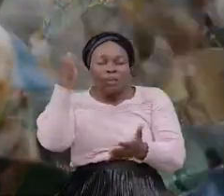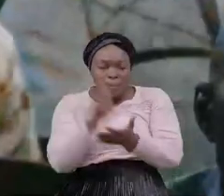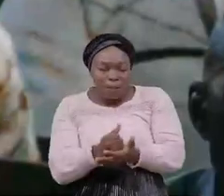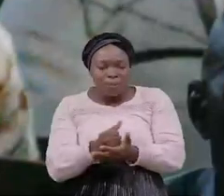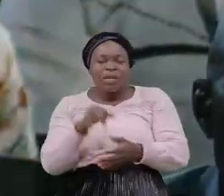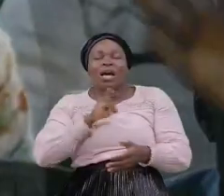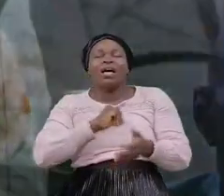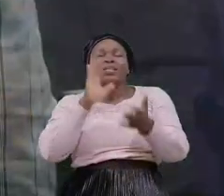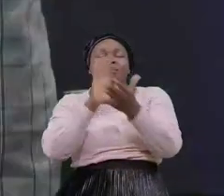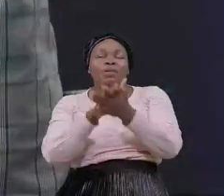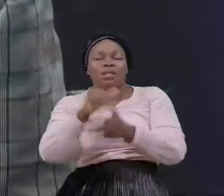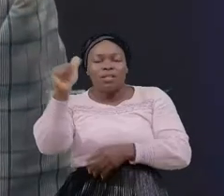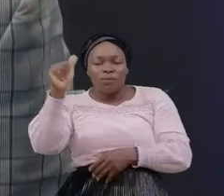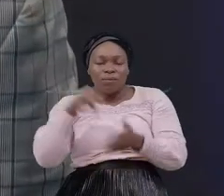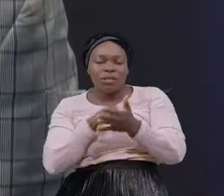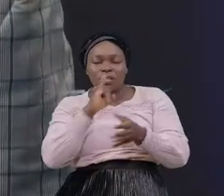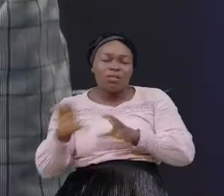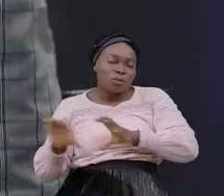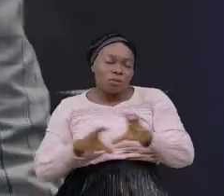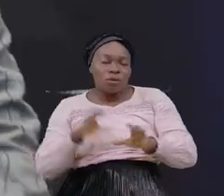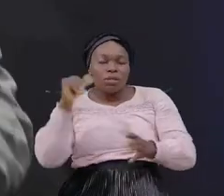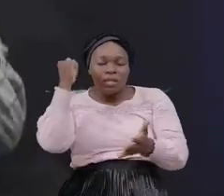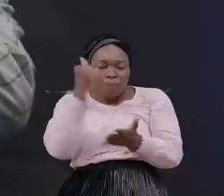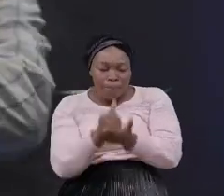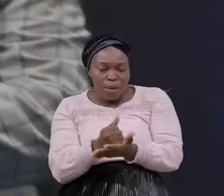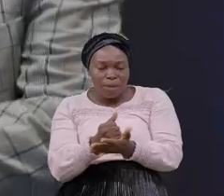Je crois. C'est fait.